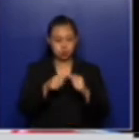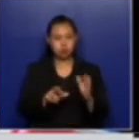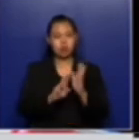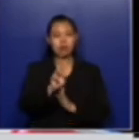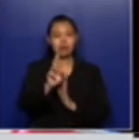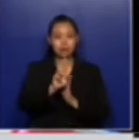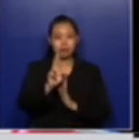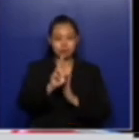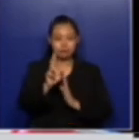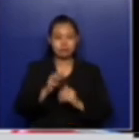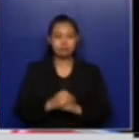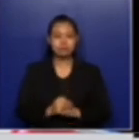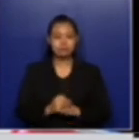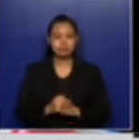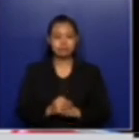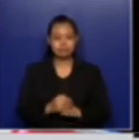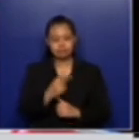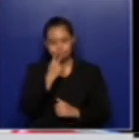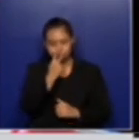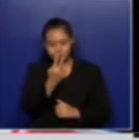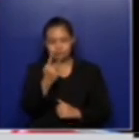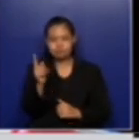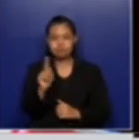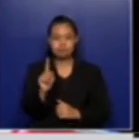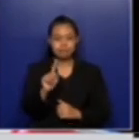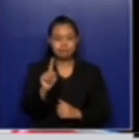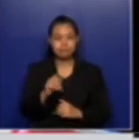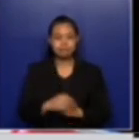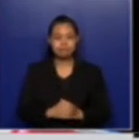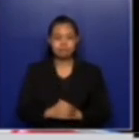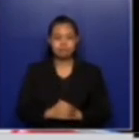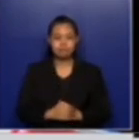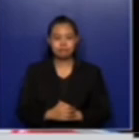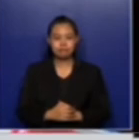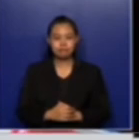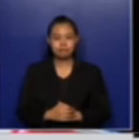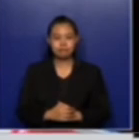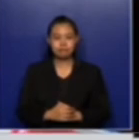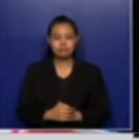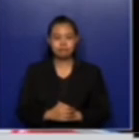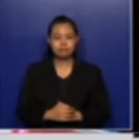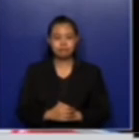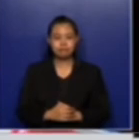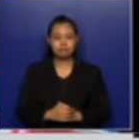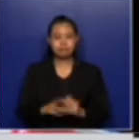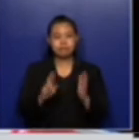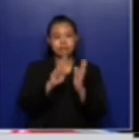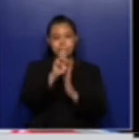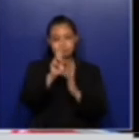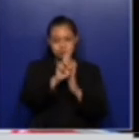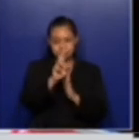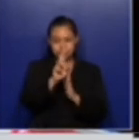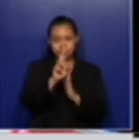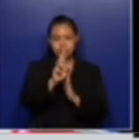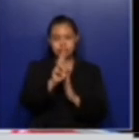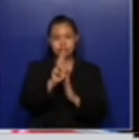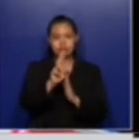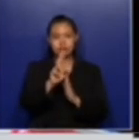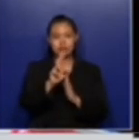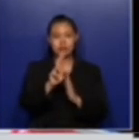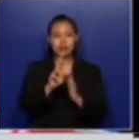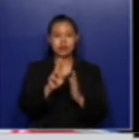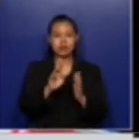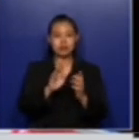งรายนะคะสิ่งที่เห็นคือตอนนี้ก็คือในตั้งแต่เชียงรายถึงเชียงแสนแล้วดิฉัน